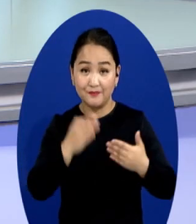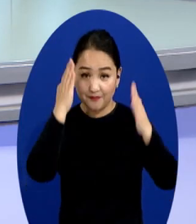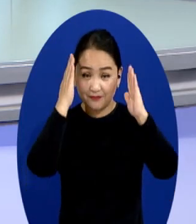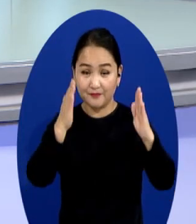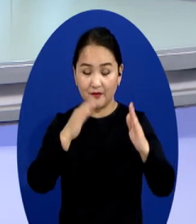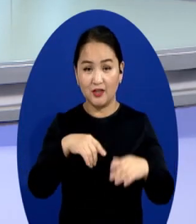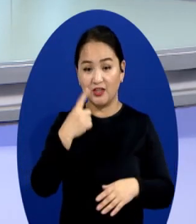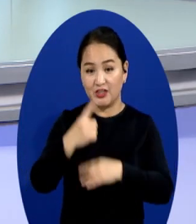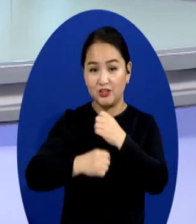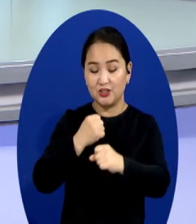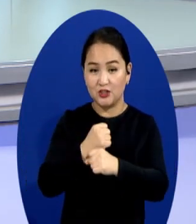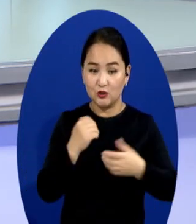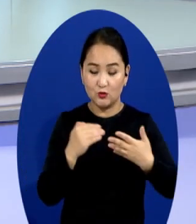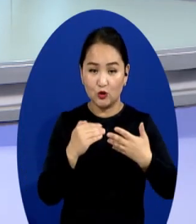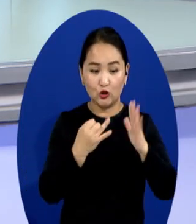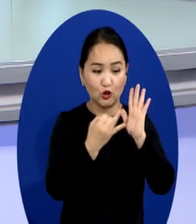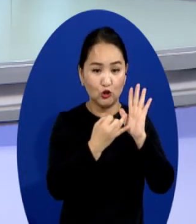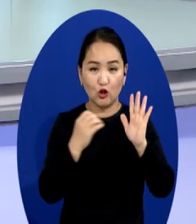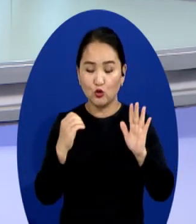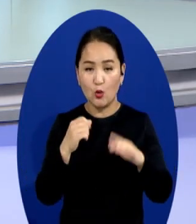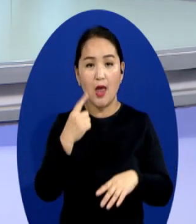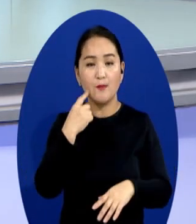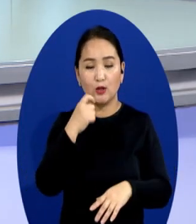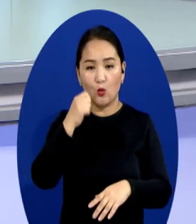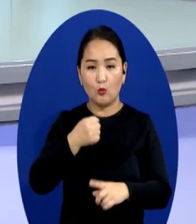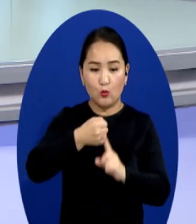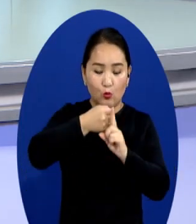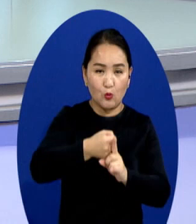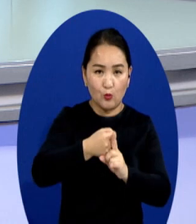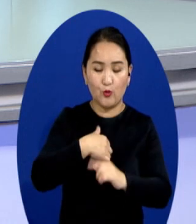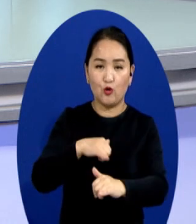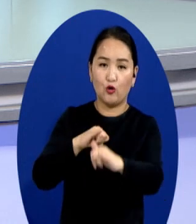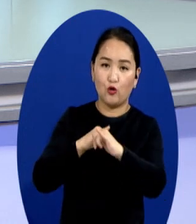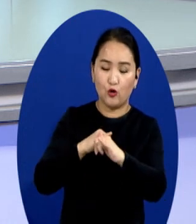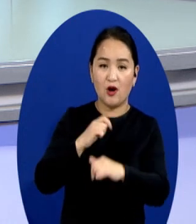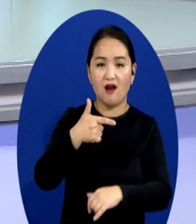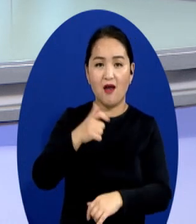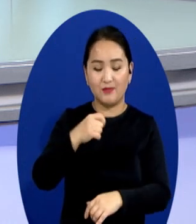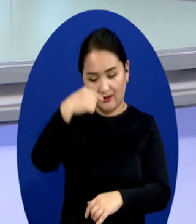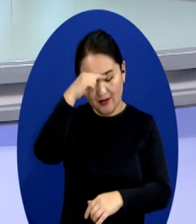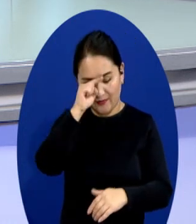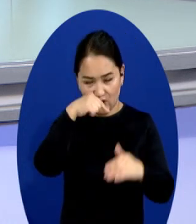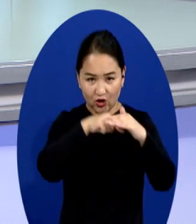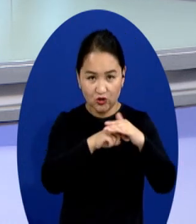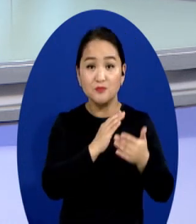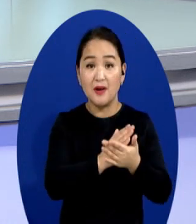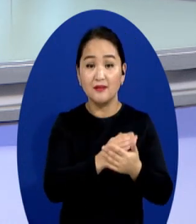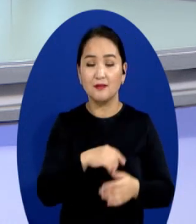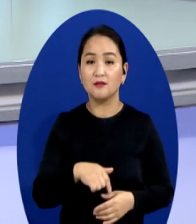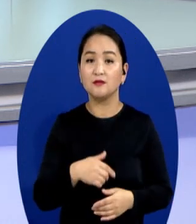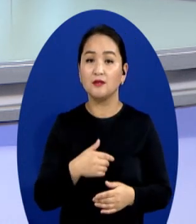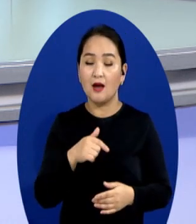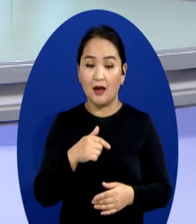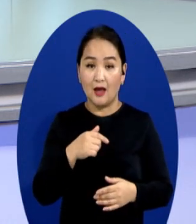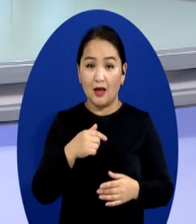Жилдээ дунджаар 700 орчим эмэгтэйчүүд гэр бүлийн хүчирхийллийн улмаас хүнээр бэртэн гэмтэл савг судлын үндэсний төвд хүргэгдэн ирдэг байна. За гэтэл